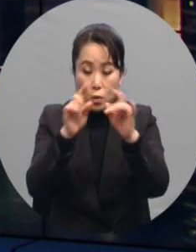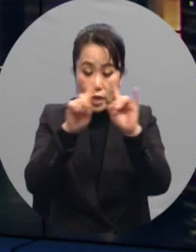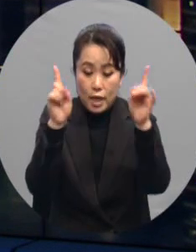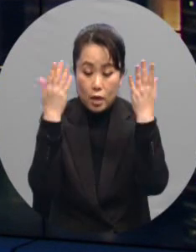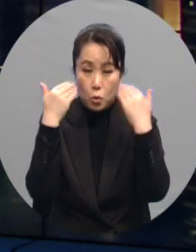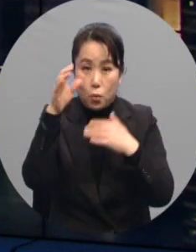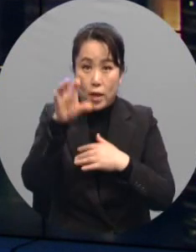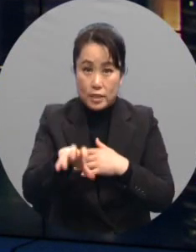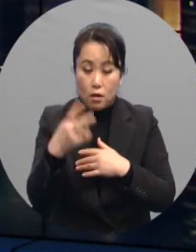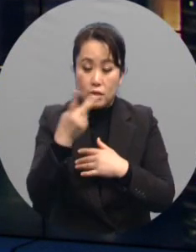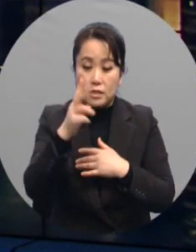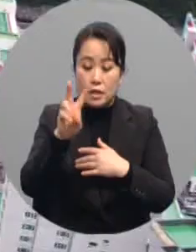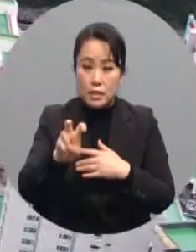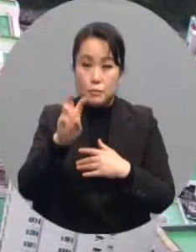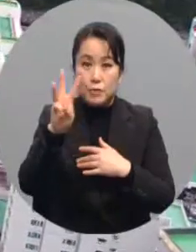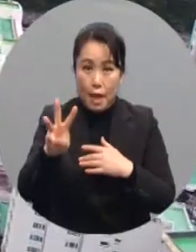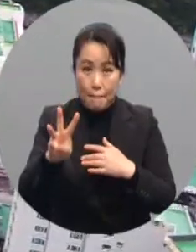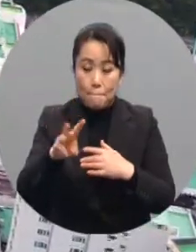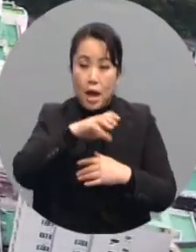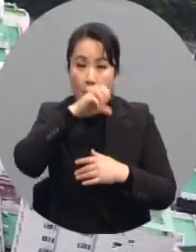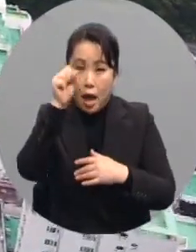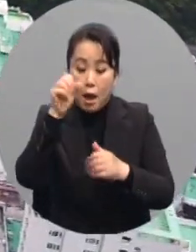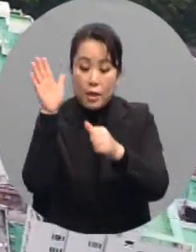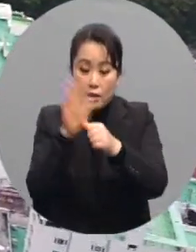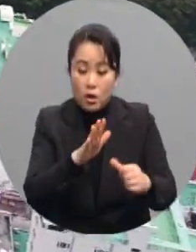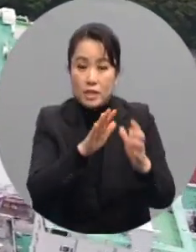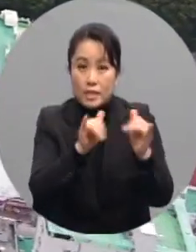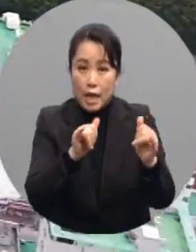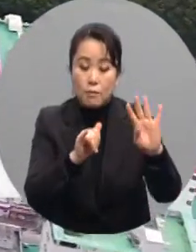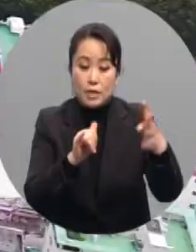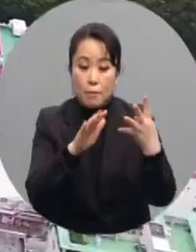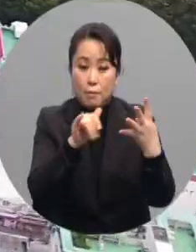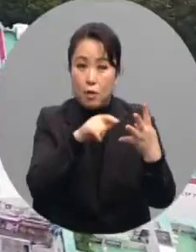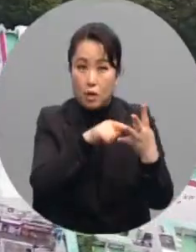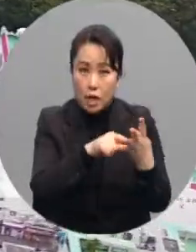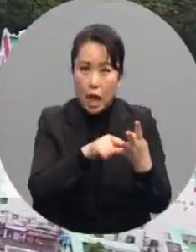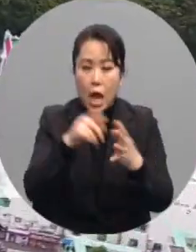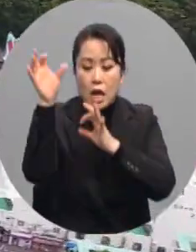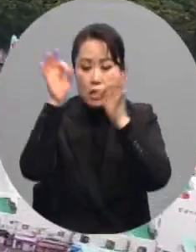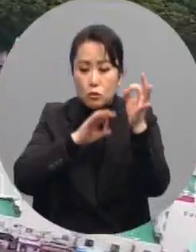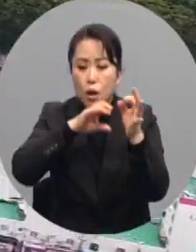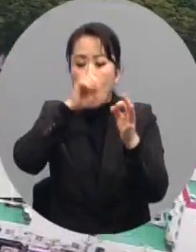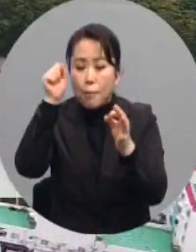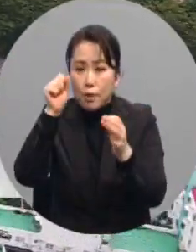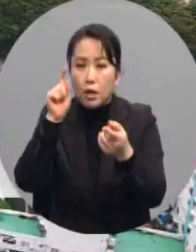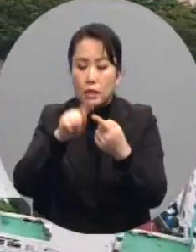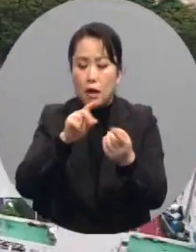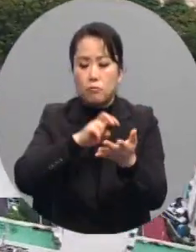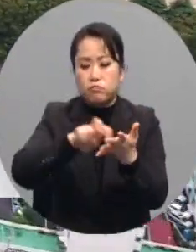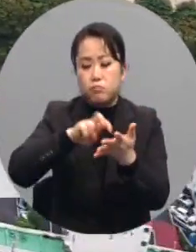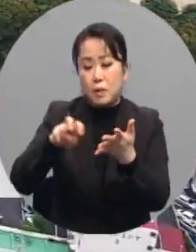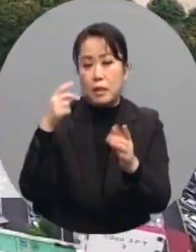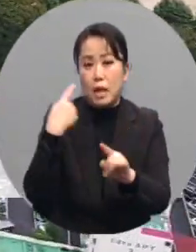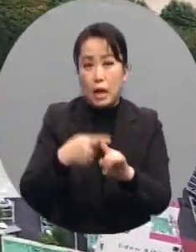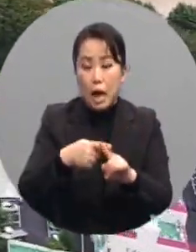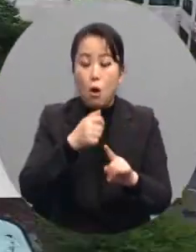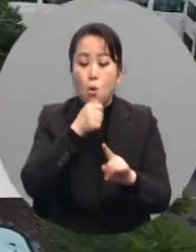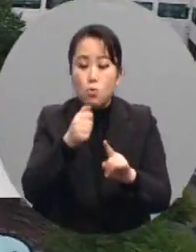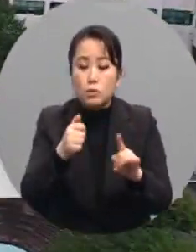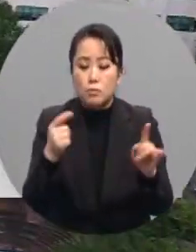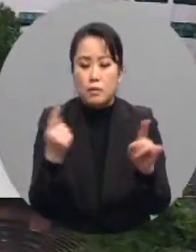동아대학교가 2023학년도 편입학 불합격자 400명에게 실수로 합격을 통보했다가 50분 만에